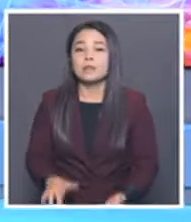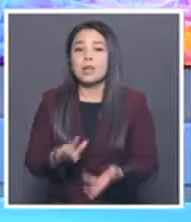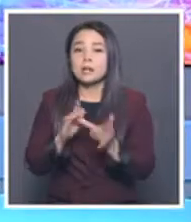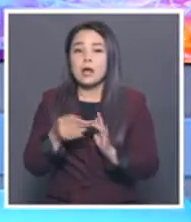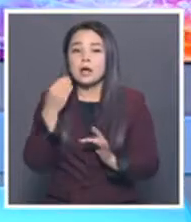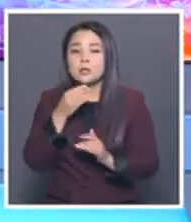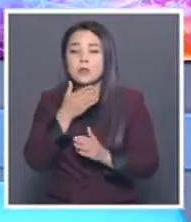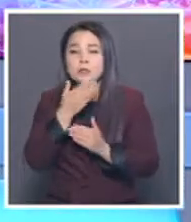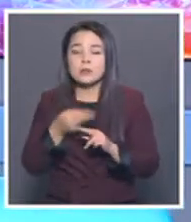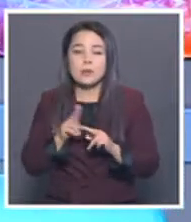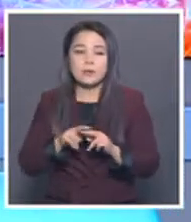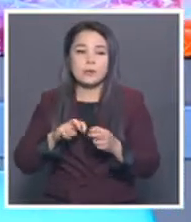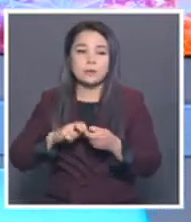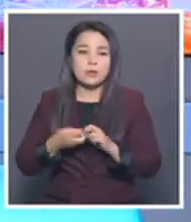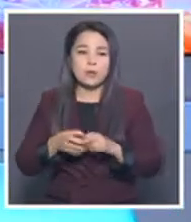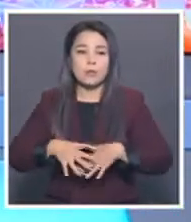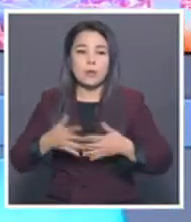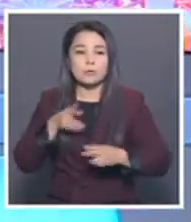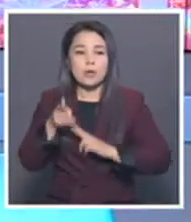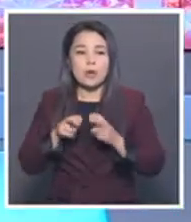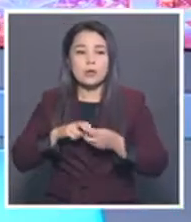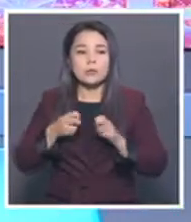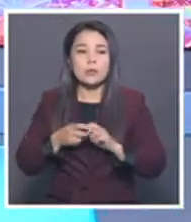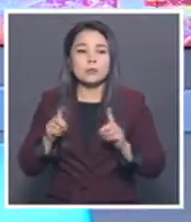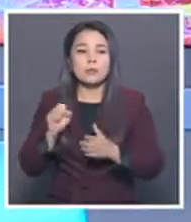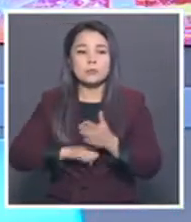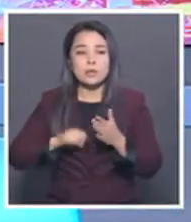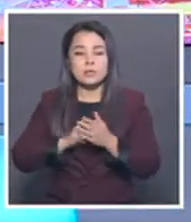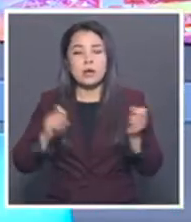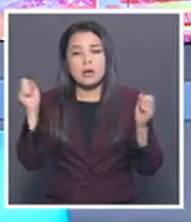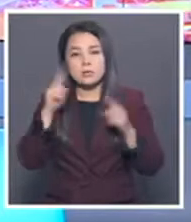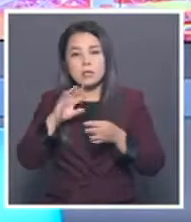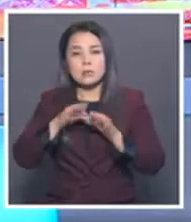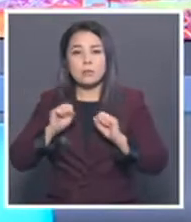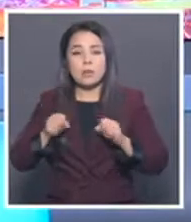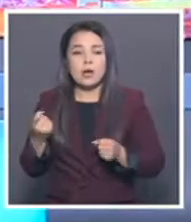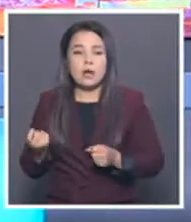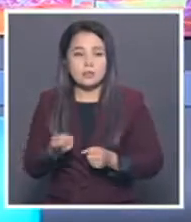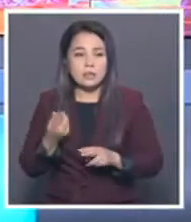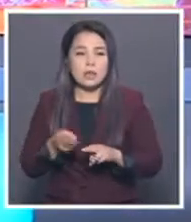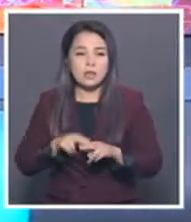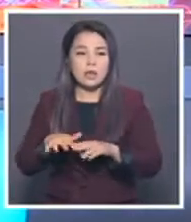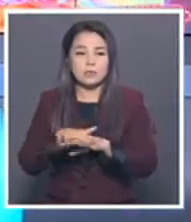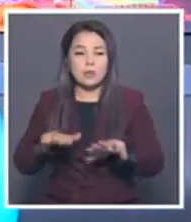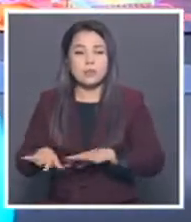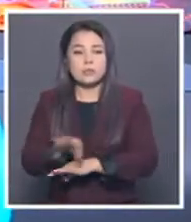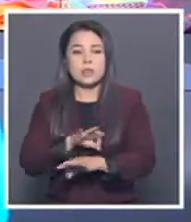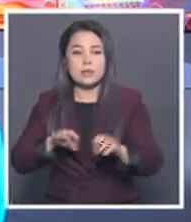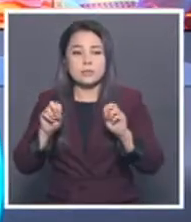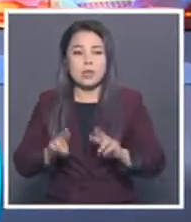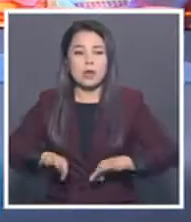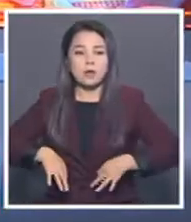Интернеттің сапасына қатысты шағым тым көп, бірақ мәселенің неден екенін анықтап зерделейтін мүмкіндік аз. Ол үшін жылжымалы кешені